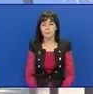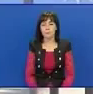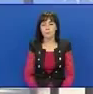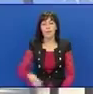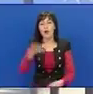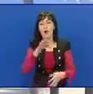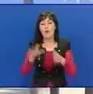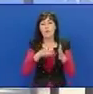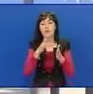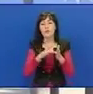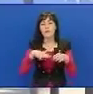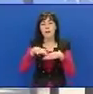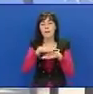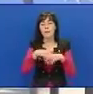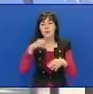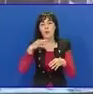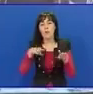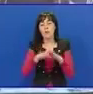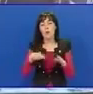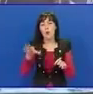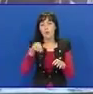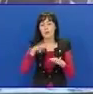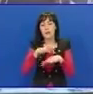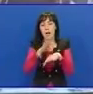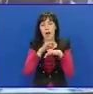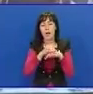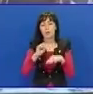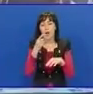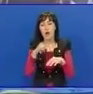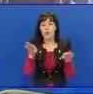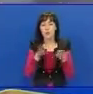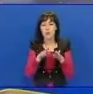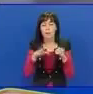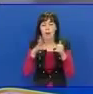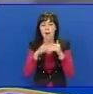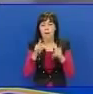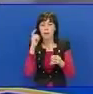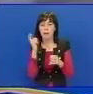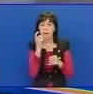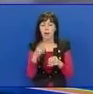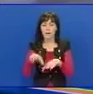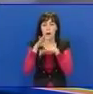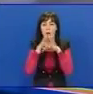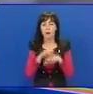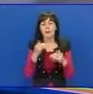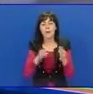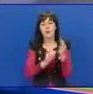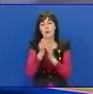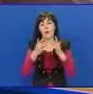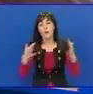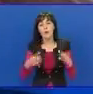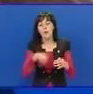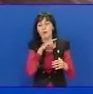Облыс орталығына базарлықтар түркістандықтар мен ордабасылықтар ала келді. Ақсукент төңірегінде жеремген диқандарда қарап қалған жоқ. Көкөніс, жеміс,